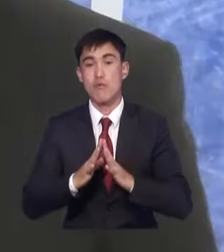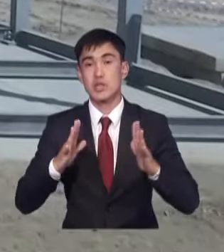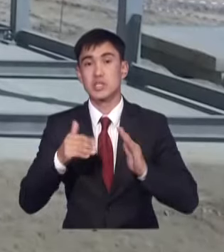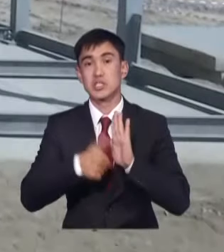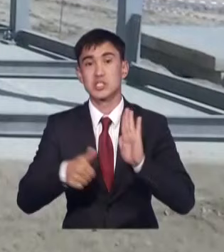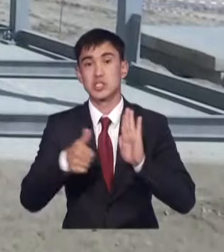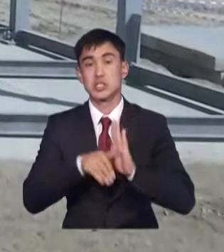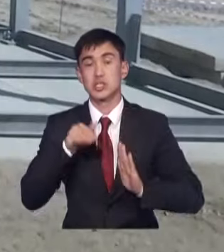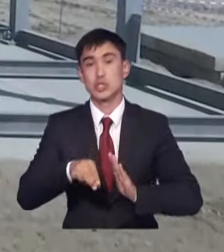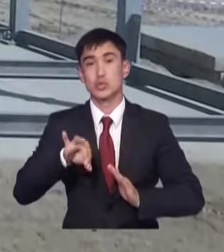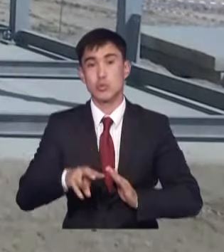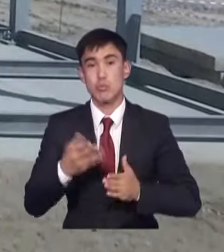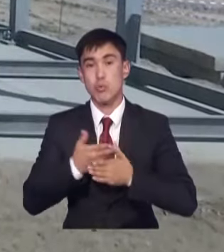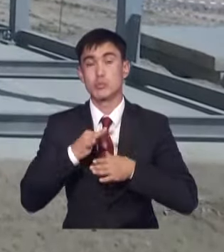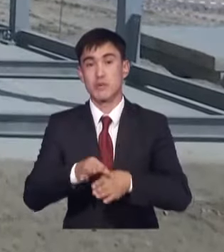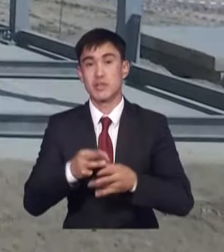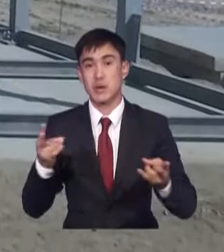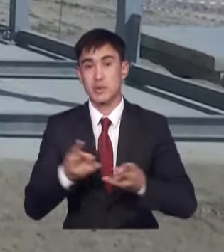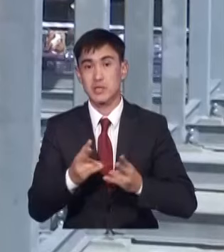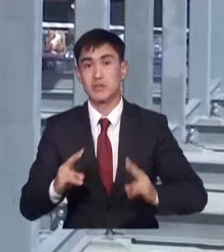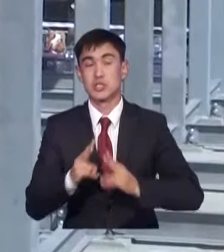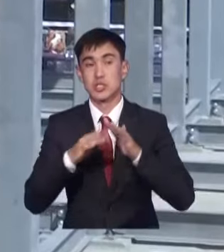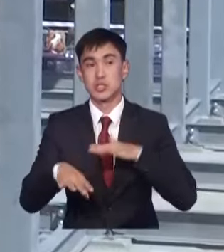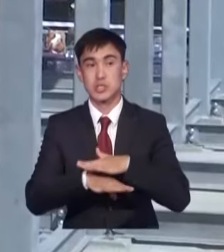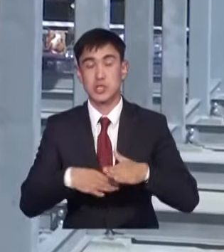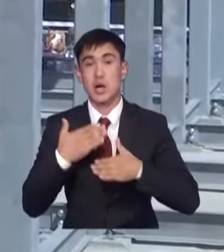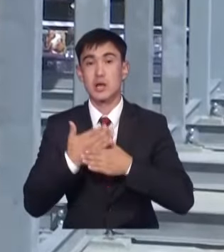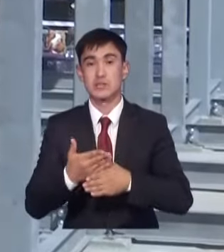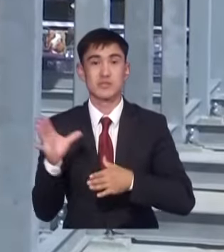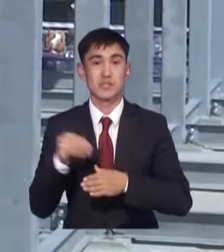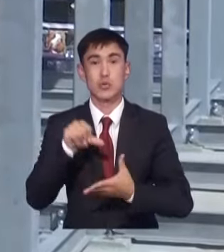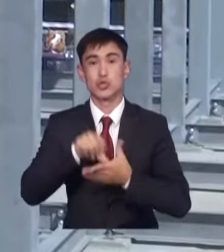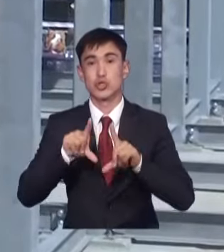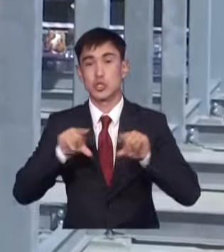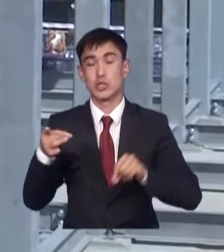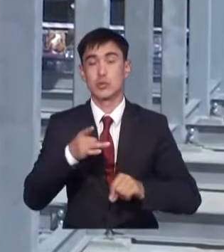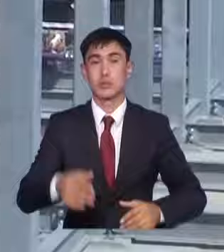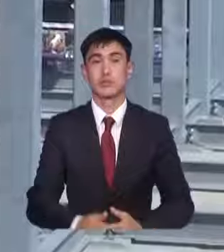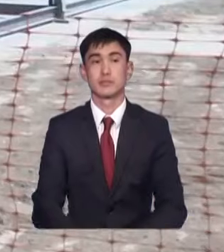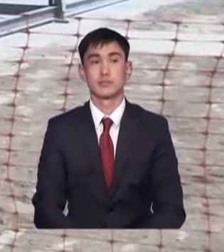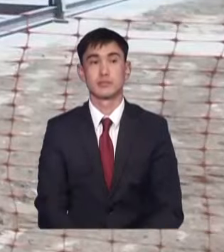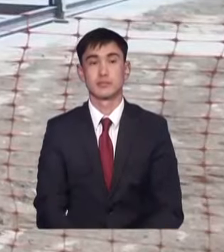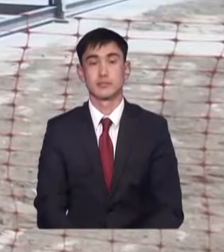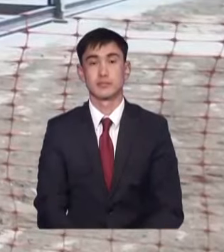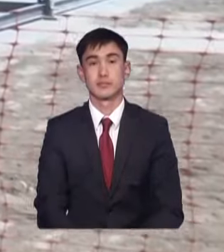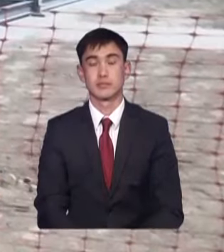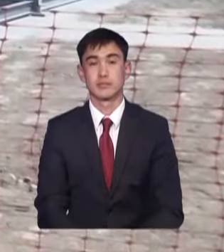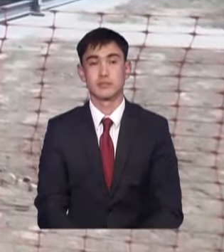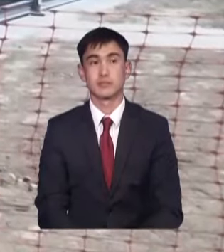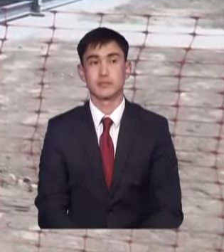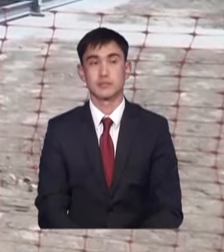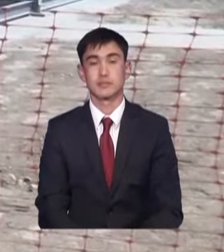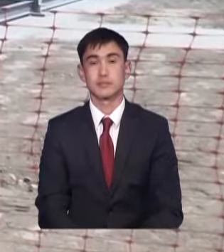66.000 тонн помощь в проведении необходимых инженерных сетей оказывают все учреждения региона со стороны